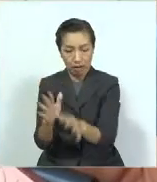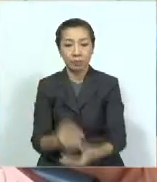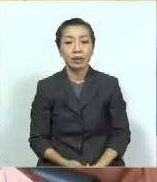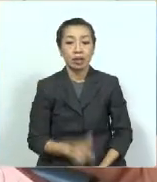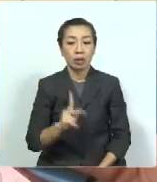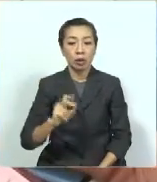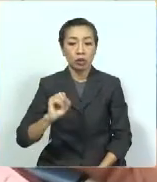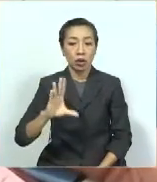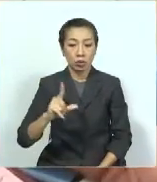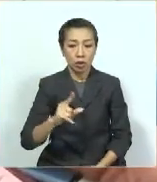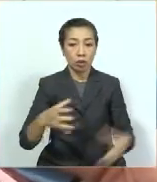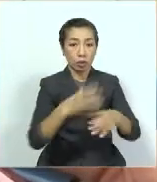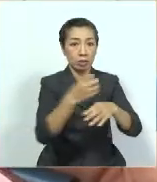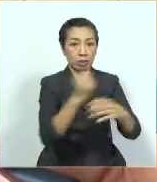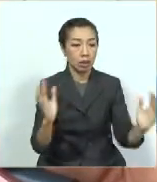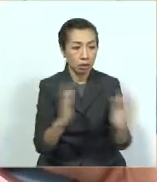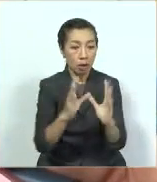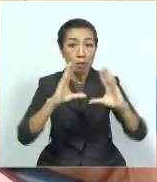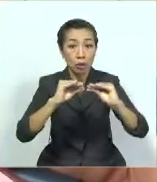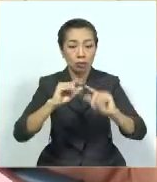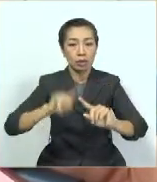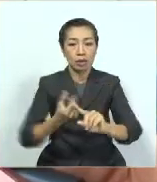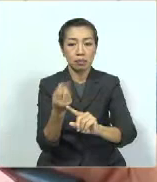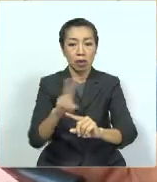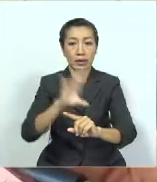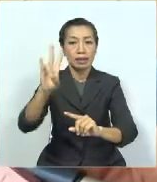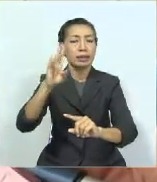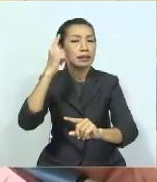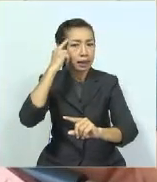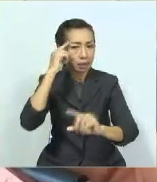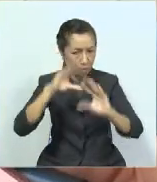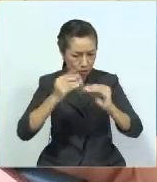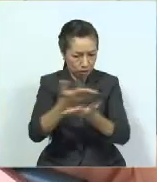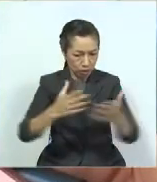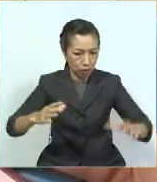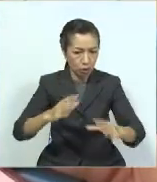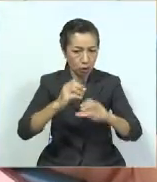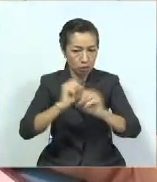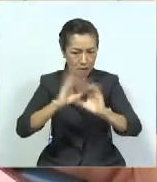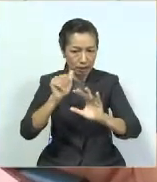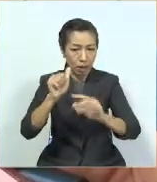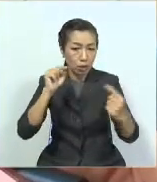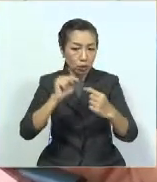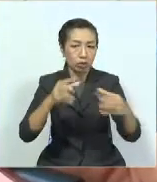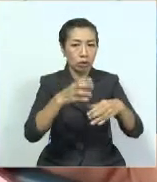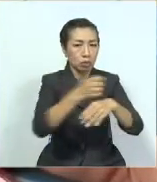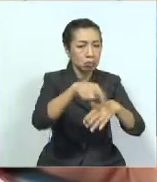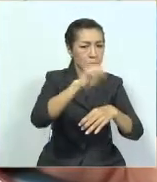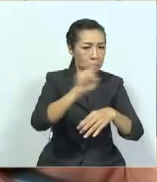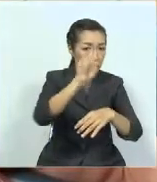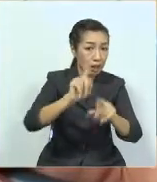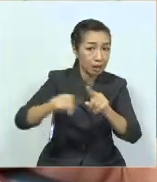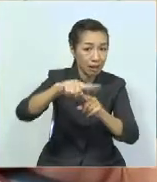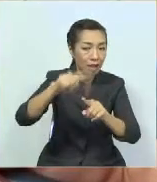กับพรรคการเมืองในวันที่7ธันวาคมนี้นะคะก็เชื่อว่าจะได้ข้อสรุปประเด็นที่พรรคการเมืองกังวลรวมไปจนถึง